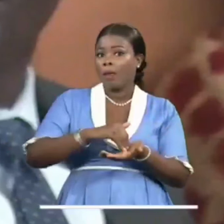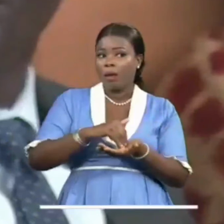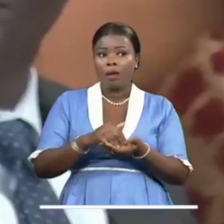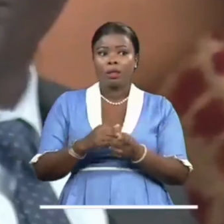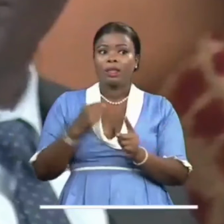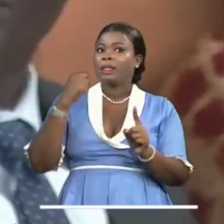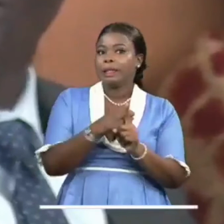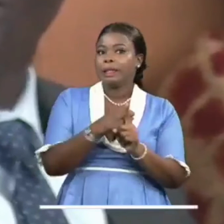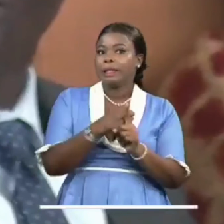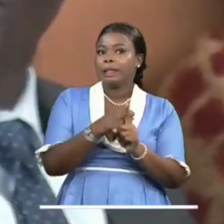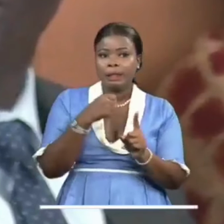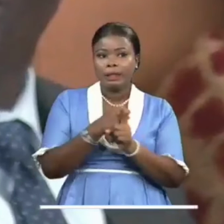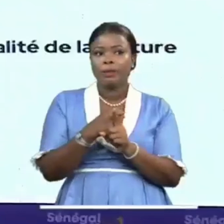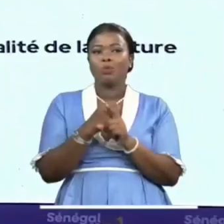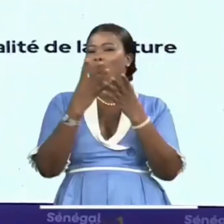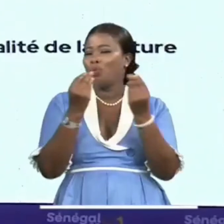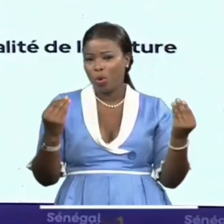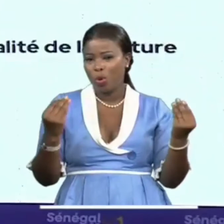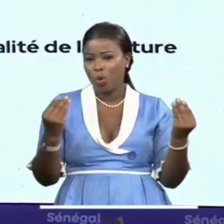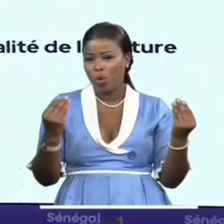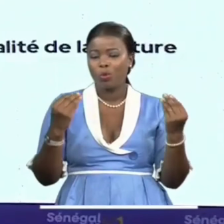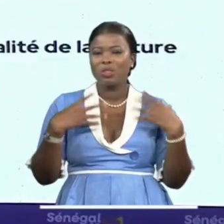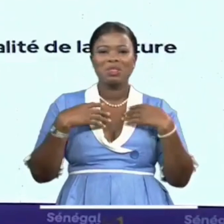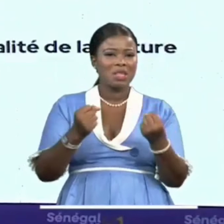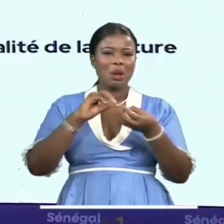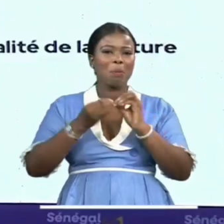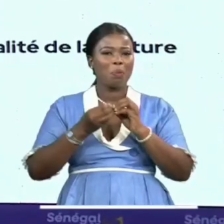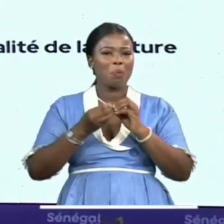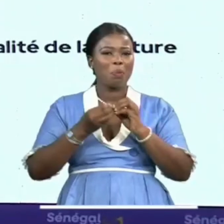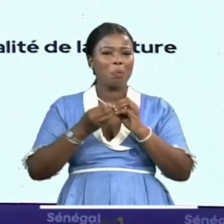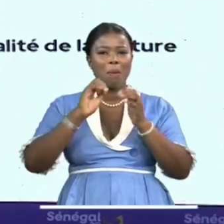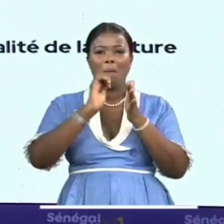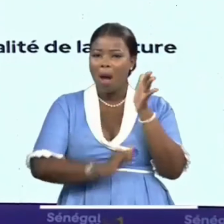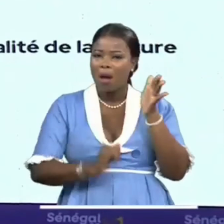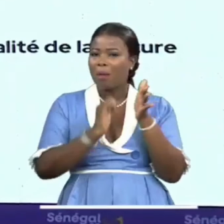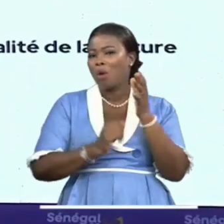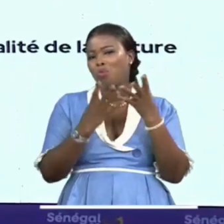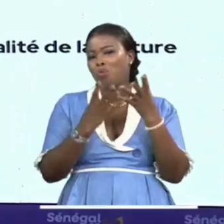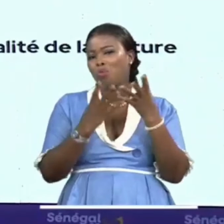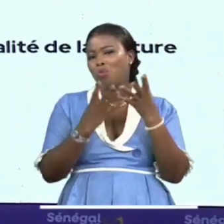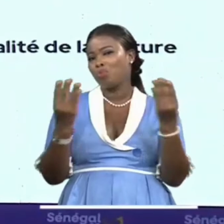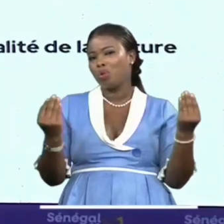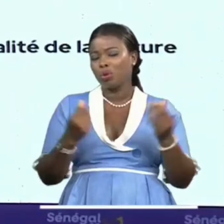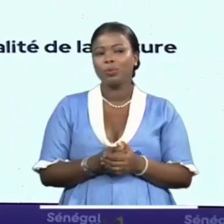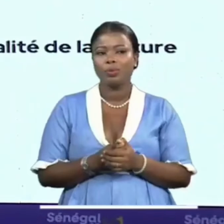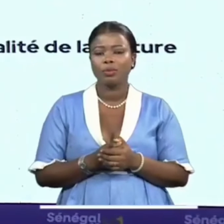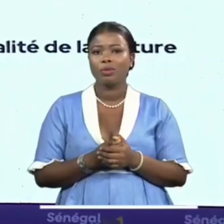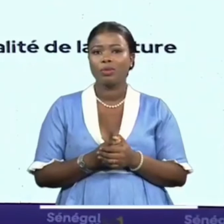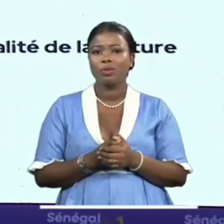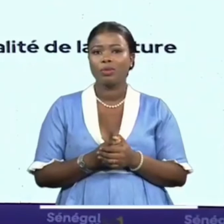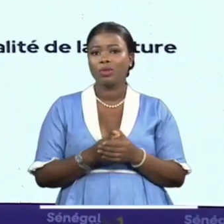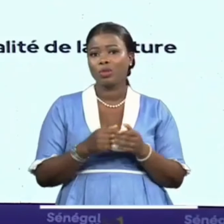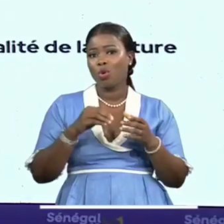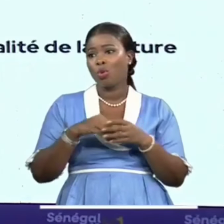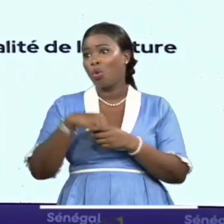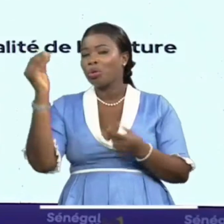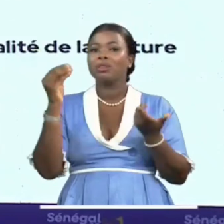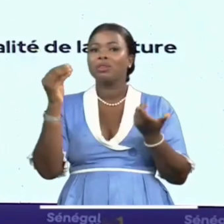défi énores dans le domaine sanitaire les déficit en personnel spécialisé notamment hors de Dakar c'est